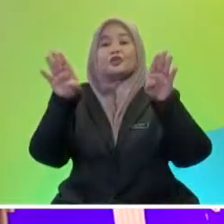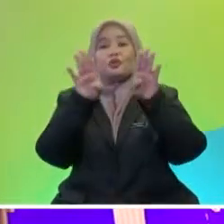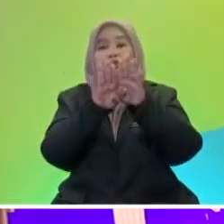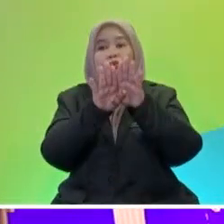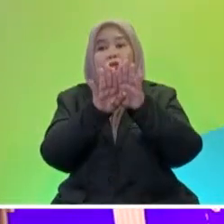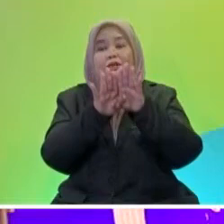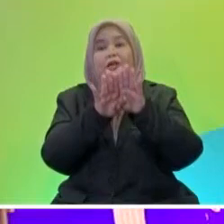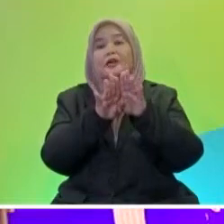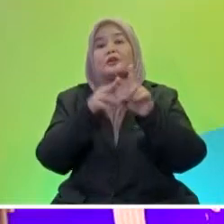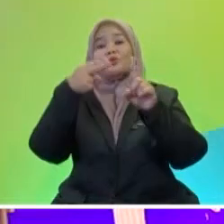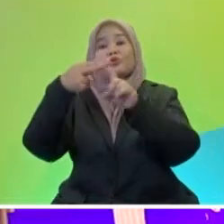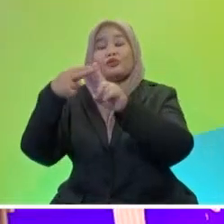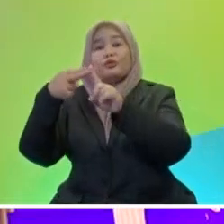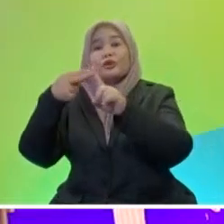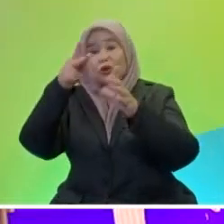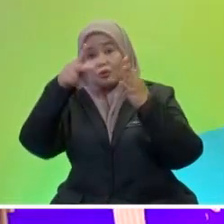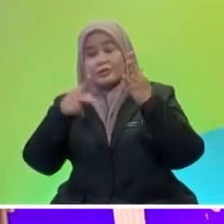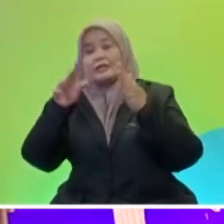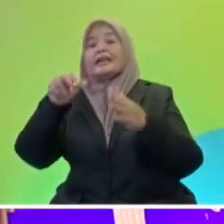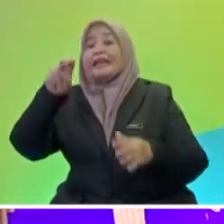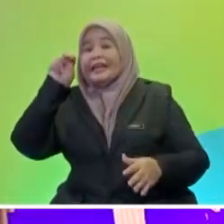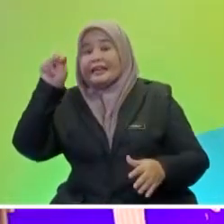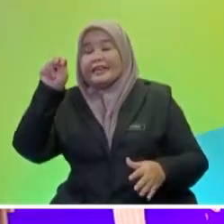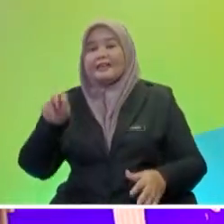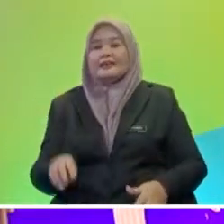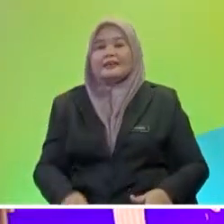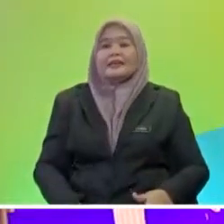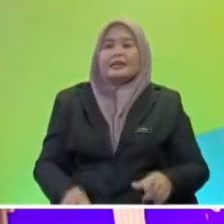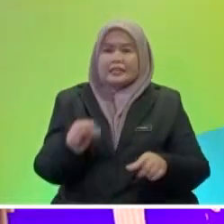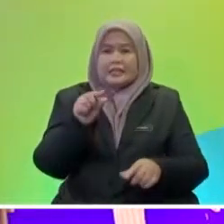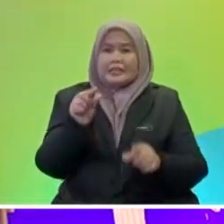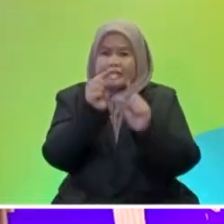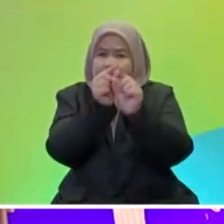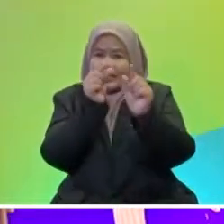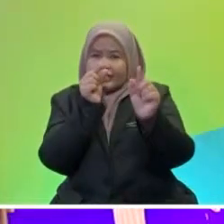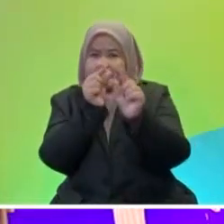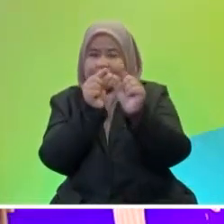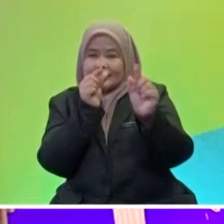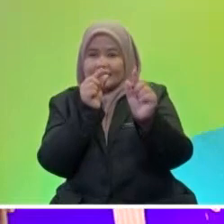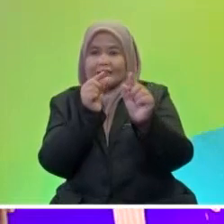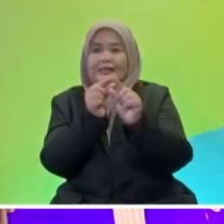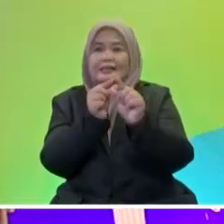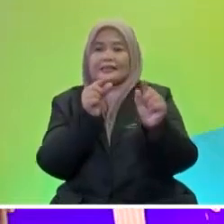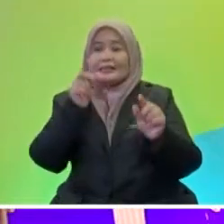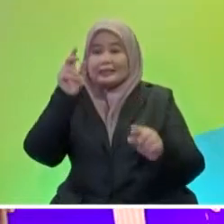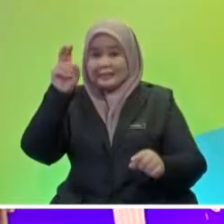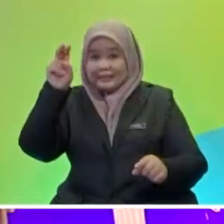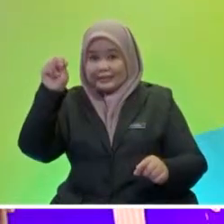terdiri dari pada huruf konsonan yaitu huruf n oke cek di sini sembuh dan